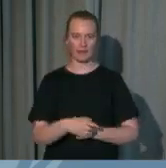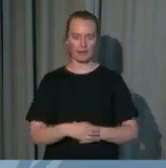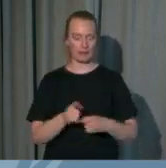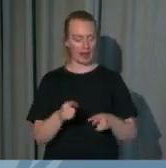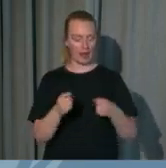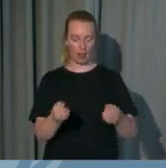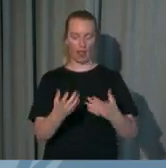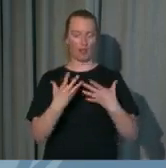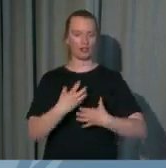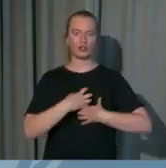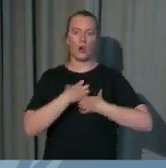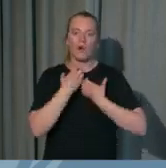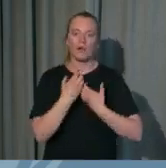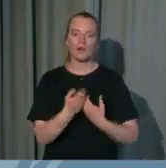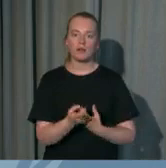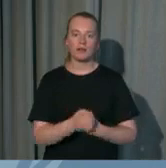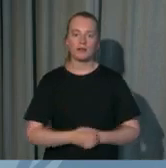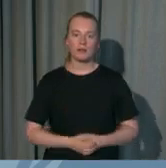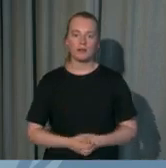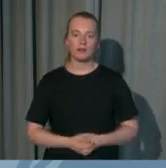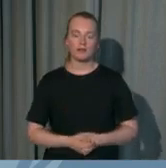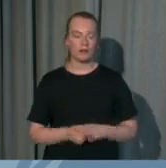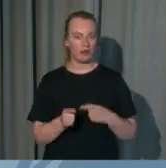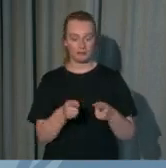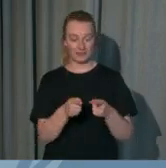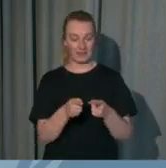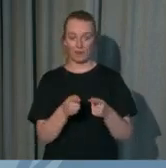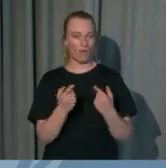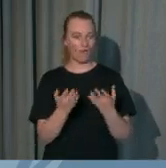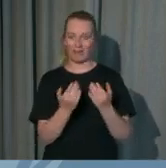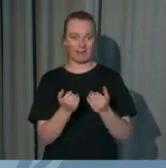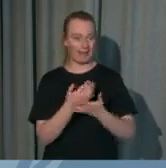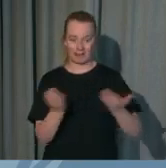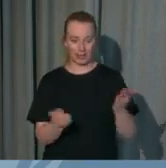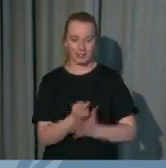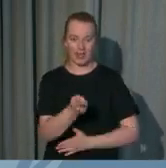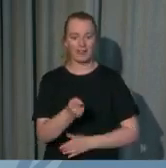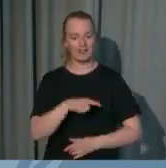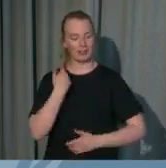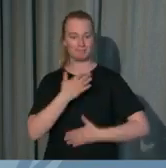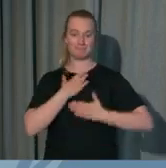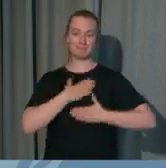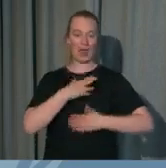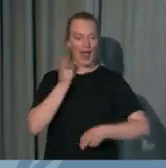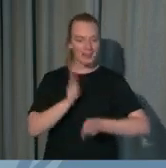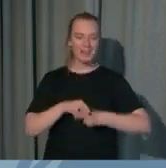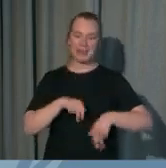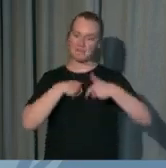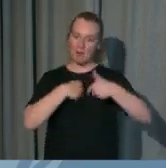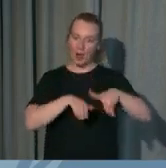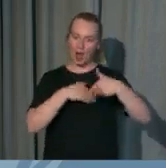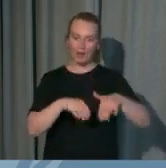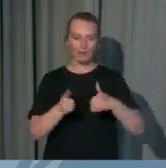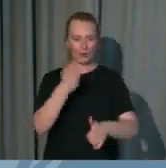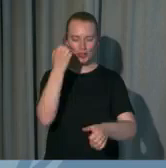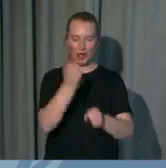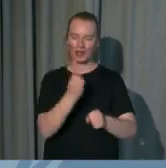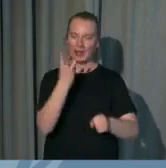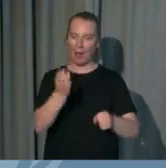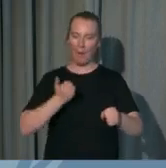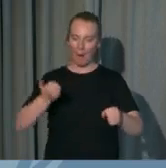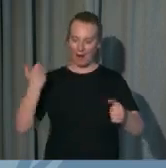av sjokk. Det er jo ikke noe man forventer at skal skje. Vi hadde gledet oss til å endelig gå i parade for første gang på 3 år og